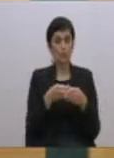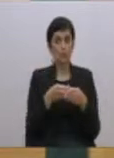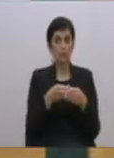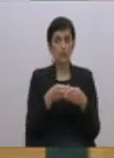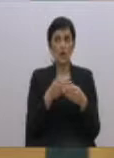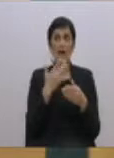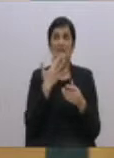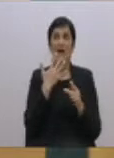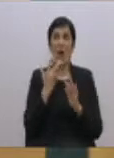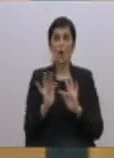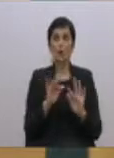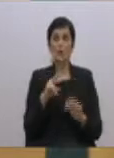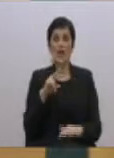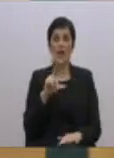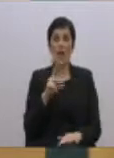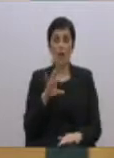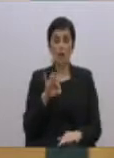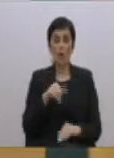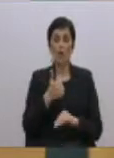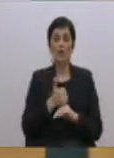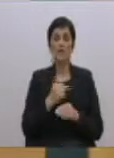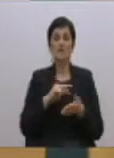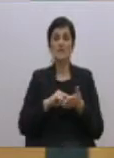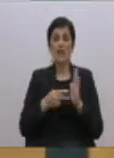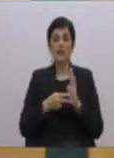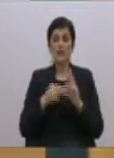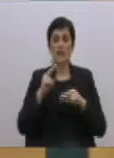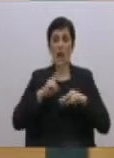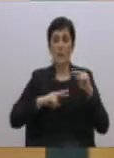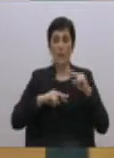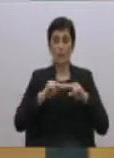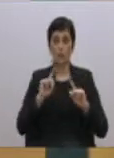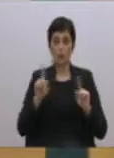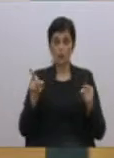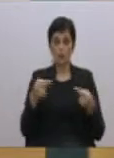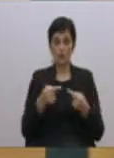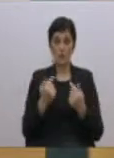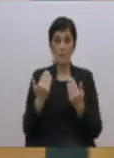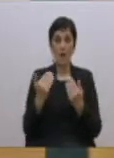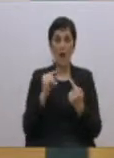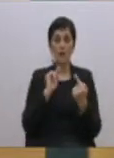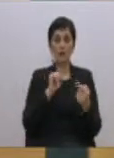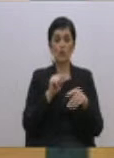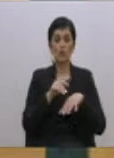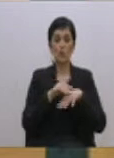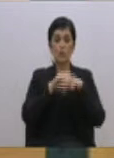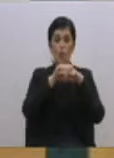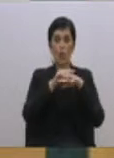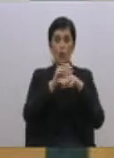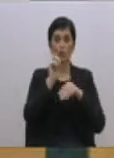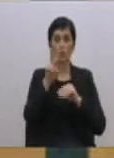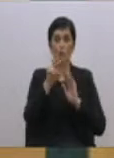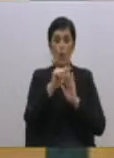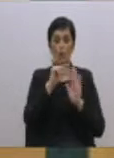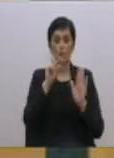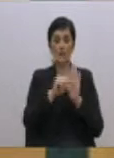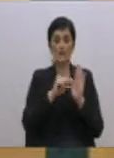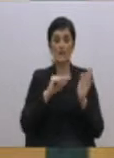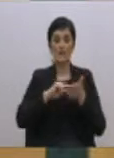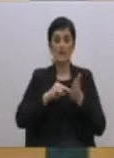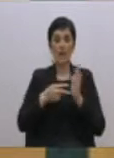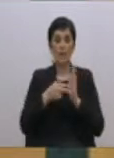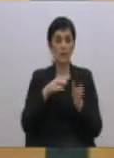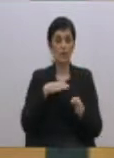ნაციონალური მოძრაობა, ლელო და სტრატეგია აღმაშენებელი, შესაბამისად მათ ბოიკოტი გამოუცხადეს 12-პუნქტიანი გეგმის შესრულების